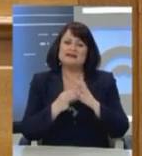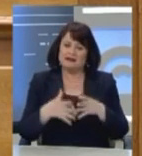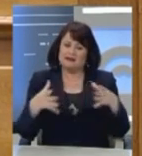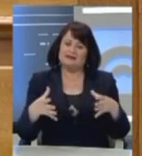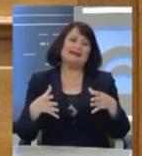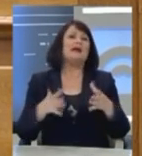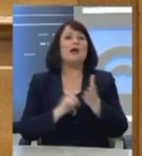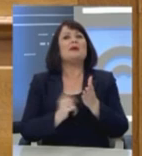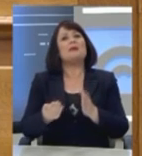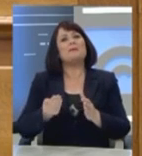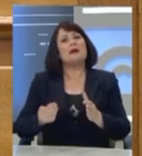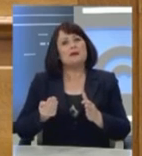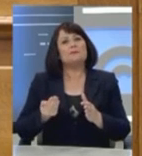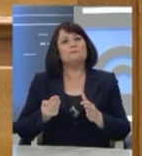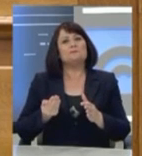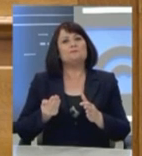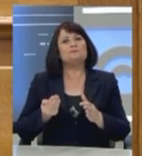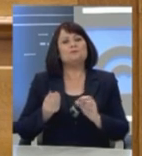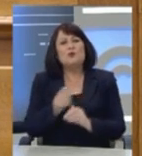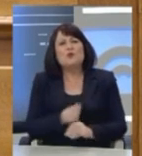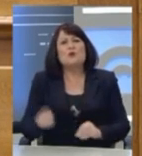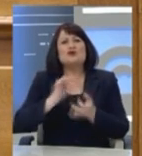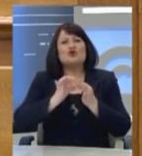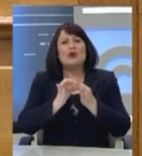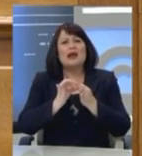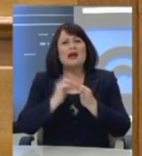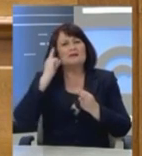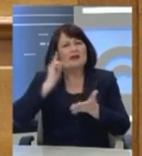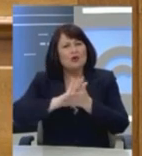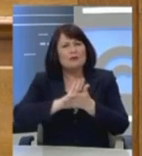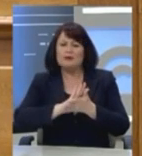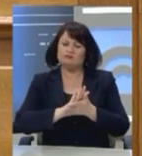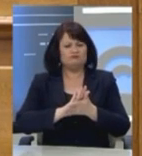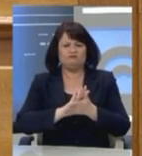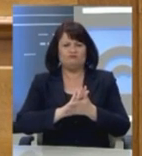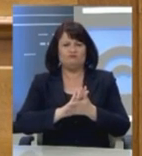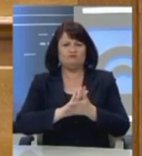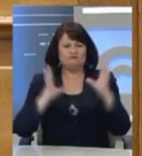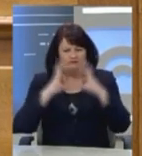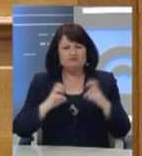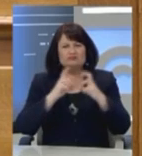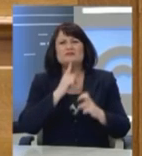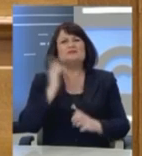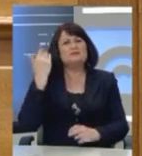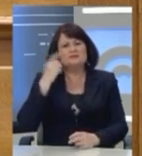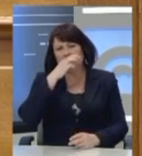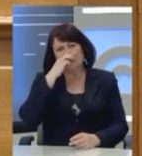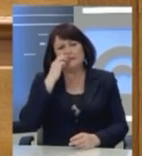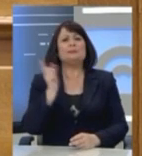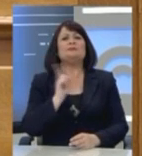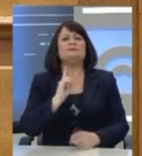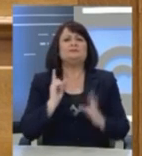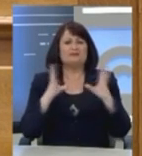προϋπόθεται την οριστική υπέρβαση των όποιων εμφυλιοπολεμικών